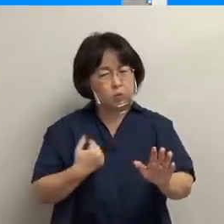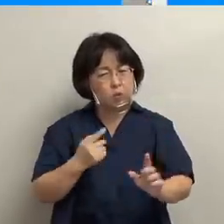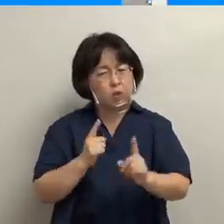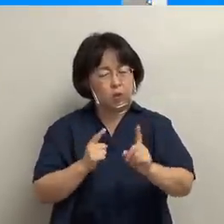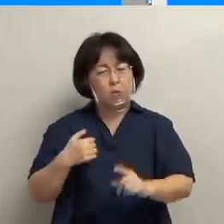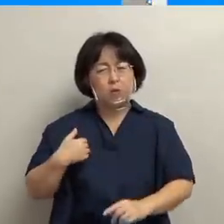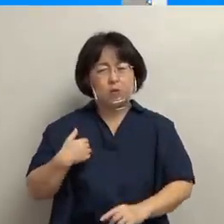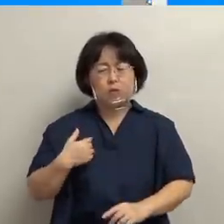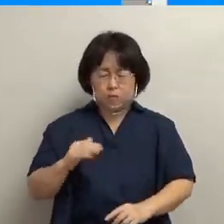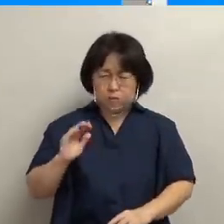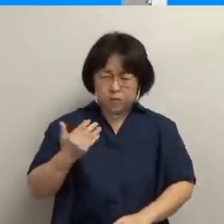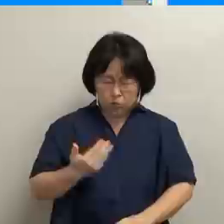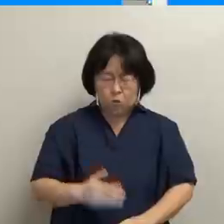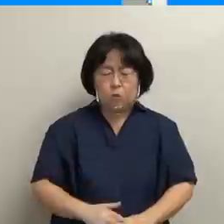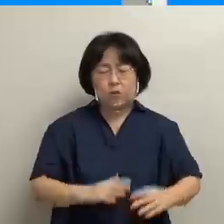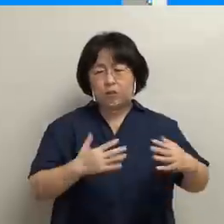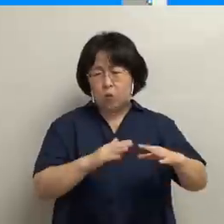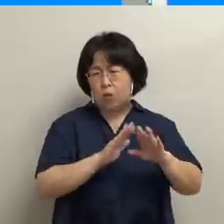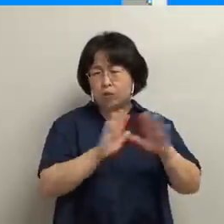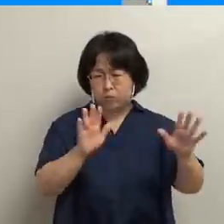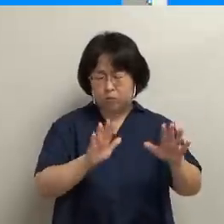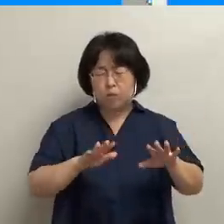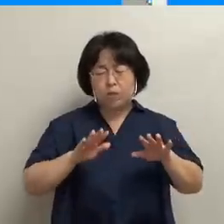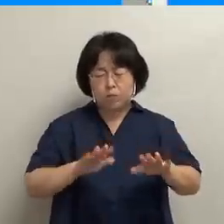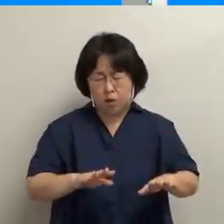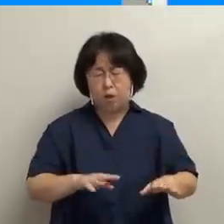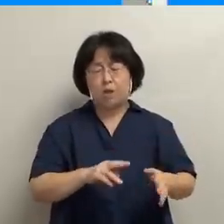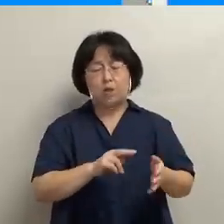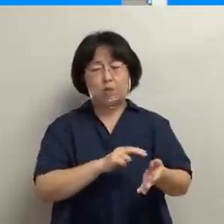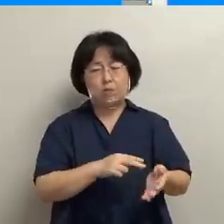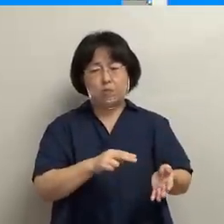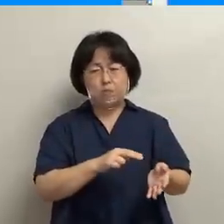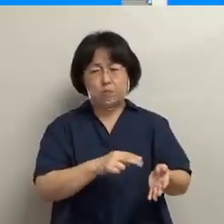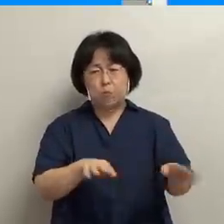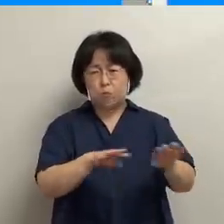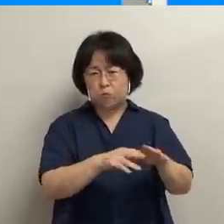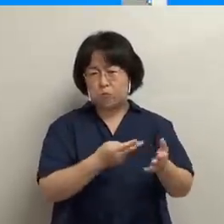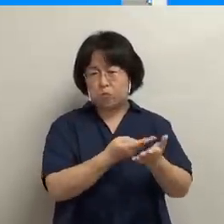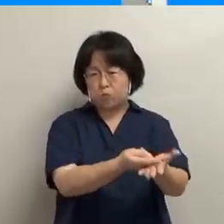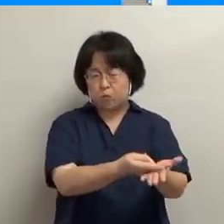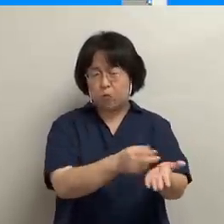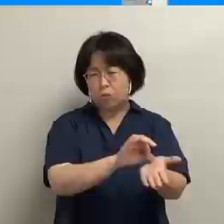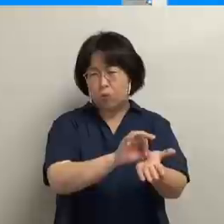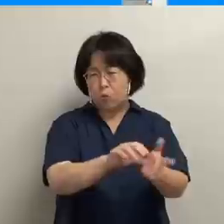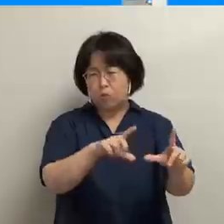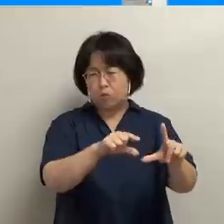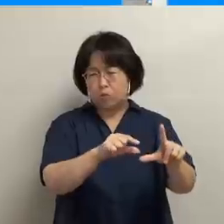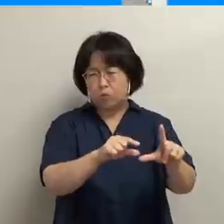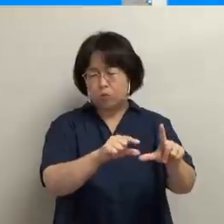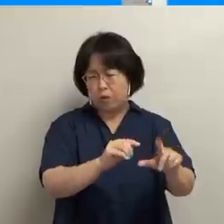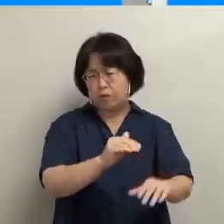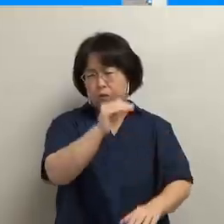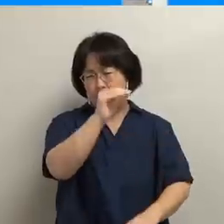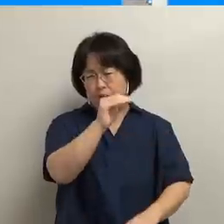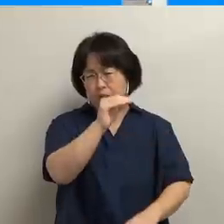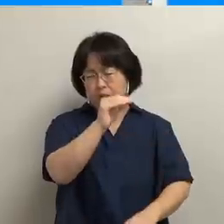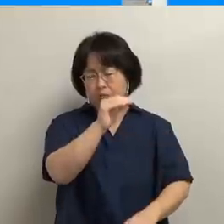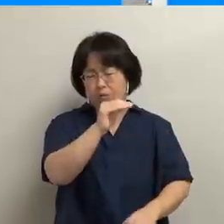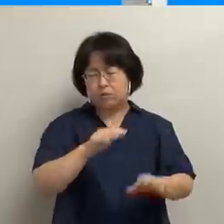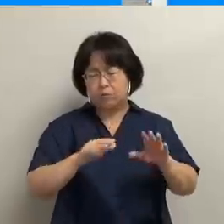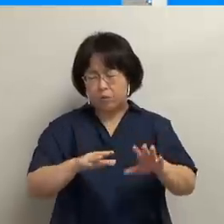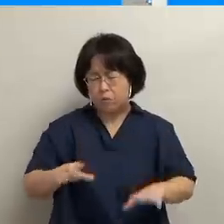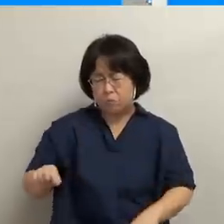あの今の状況で言うとこれだけビュー上稼働率がやってきたのですからこの病床稼働率の異常な上昇を